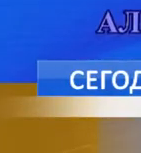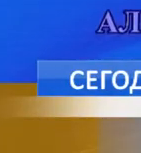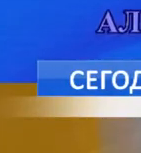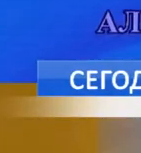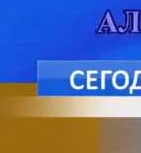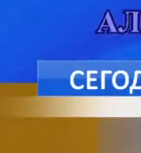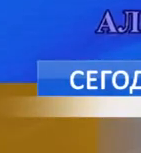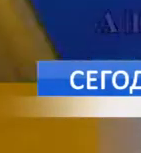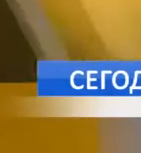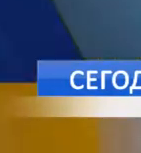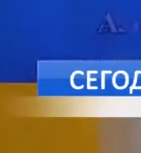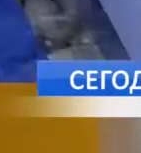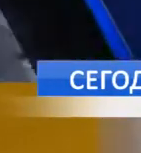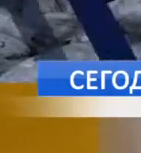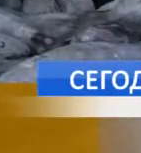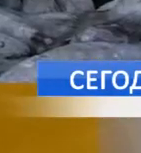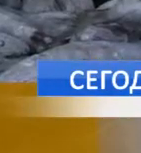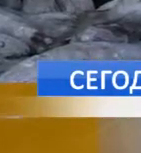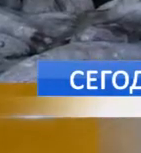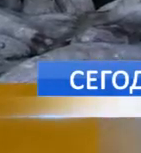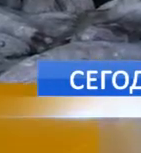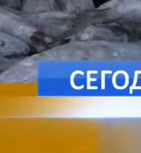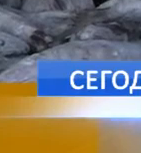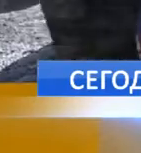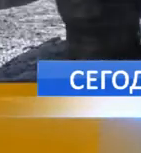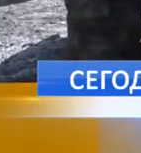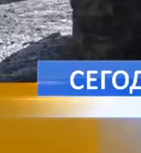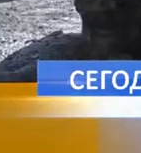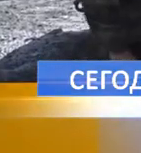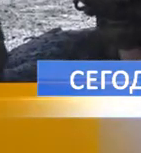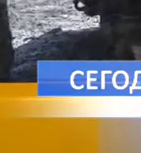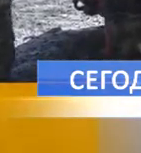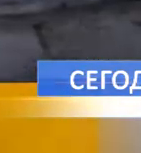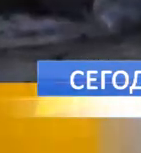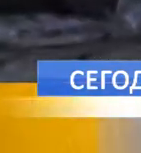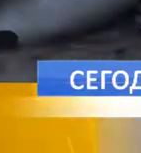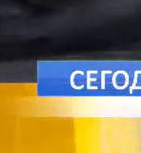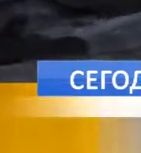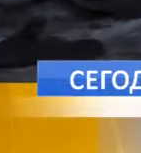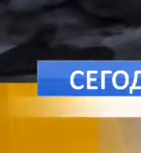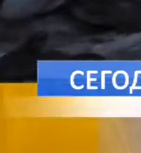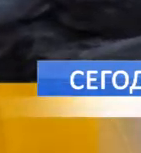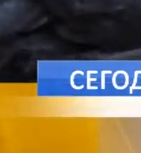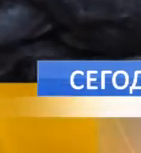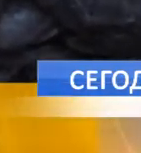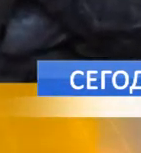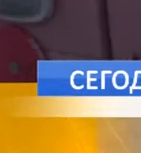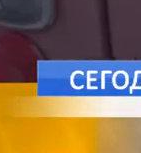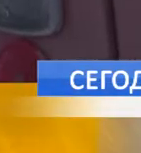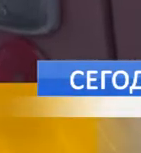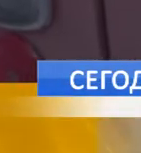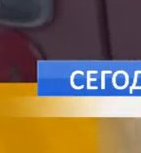областного филиала Нур-Отан. Жирный кусок диетического продукта. 4 тонны незаконного улова